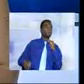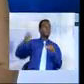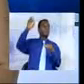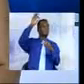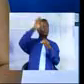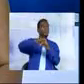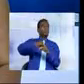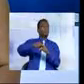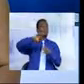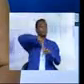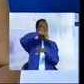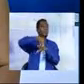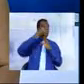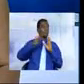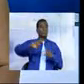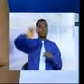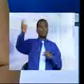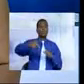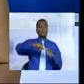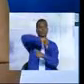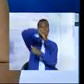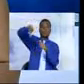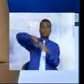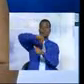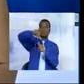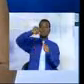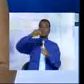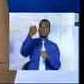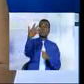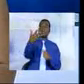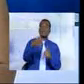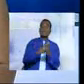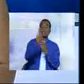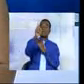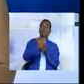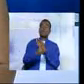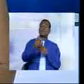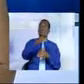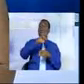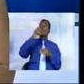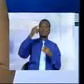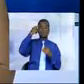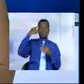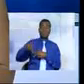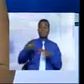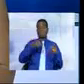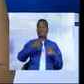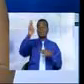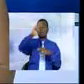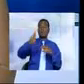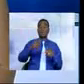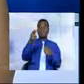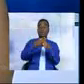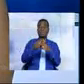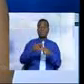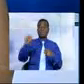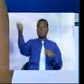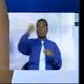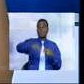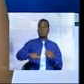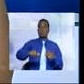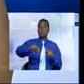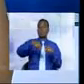législatives maliennes, un second tour aura lieu le 15 décembre. Selon les résultats provisoires annoncés mercredi soir, aucun